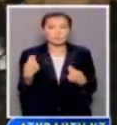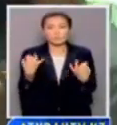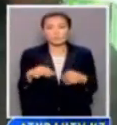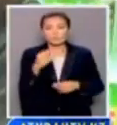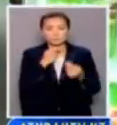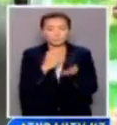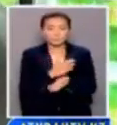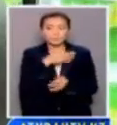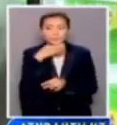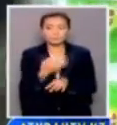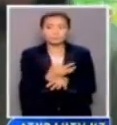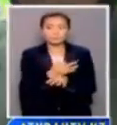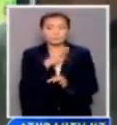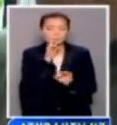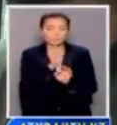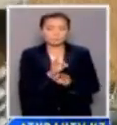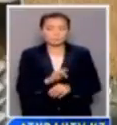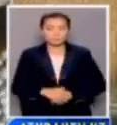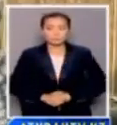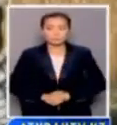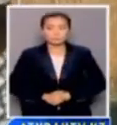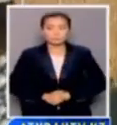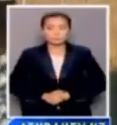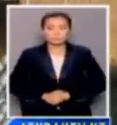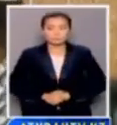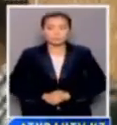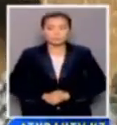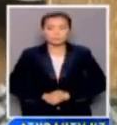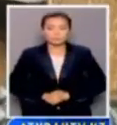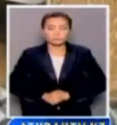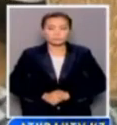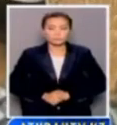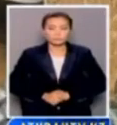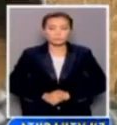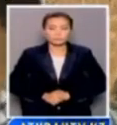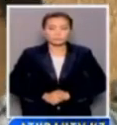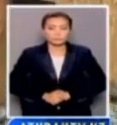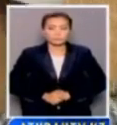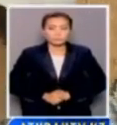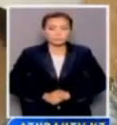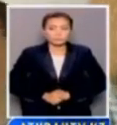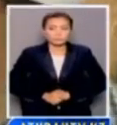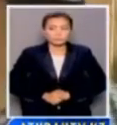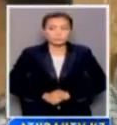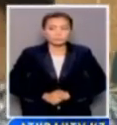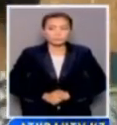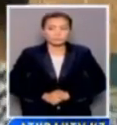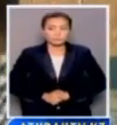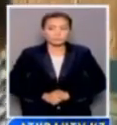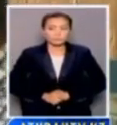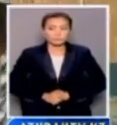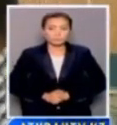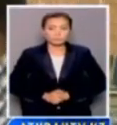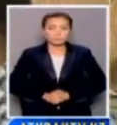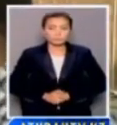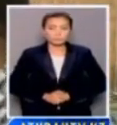отыр. Ал жауаптылар не деп ақталарын білмеді. Сіздерде қоғамды тамақтану орындары қазір жабық қой. Я жап, жап. Енді клиенттер отырғы